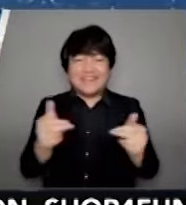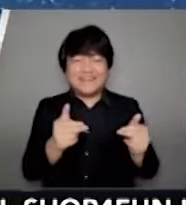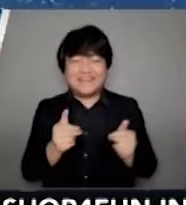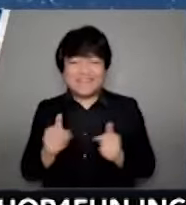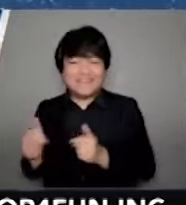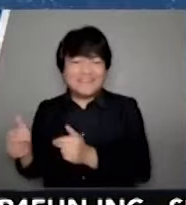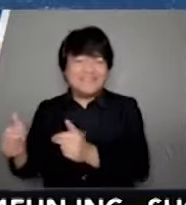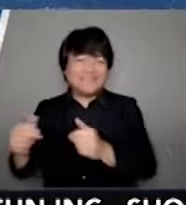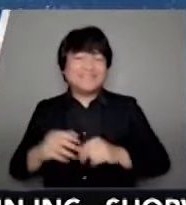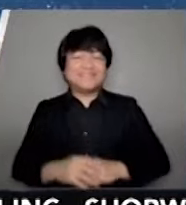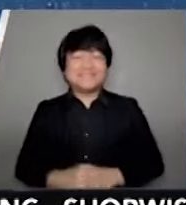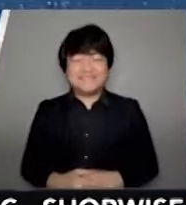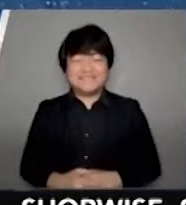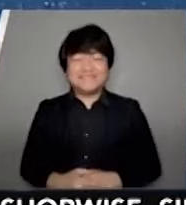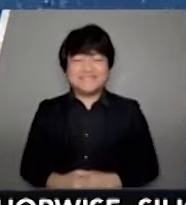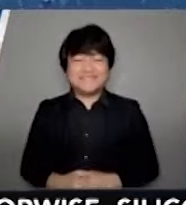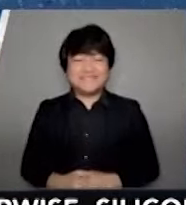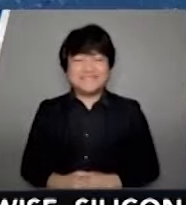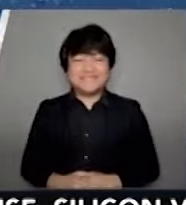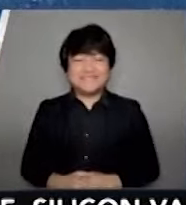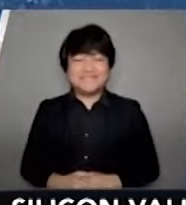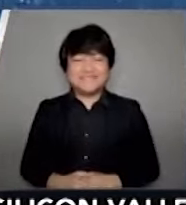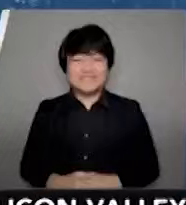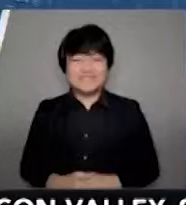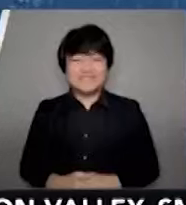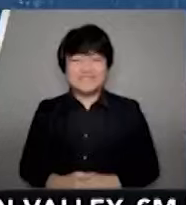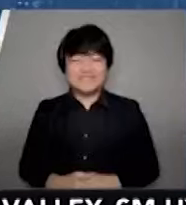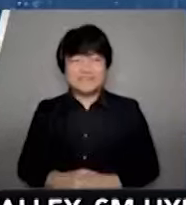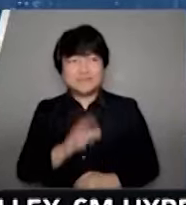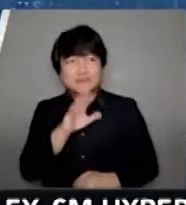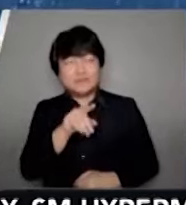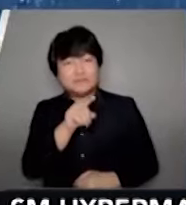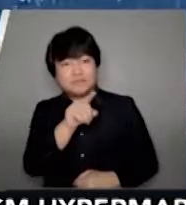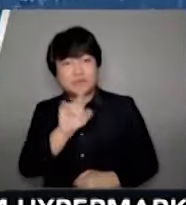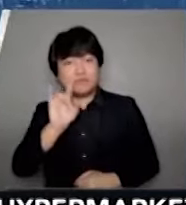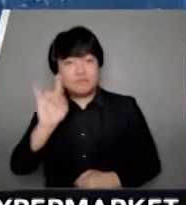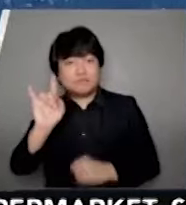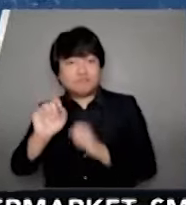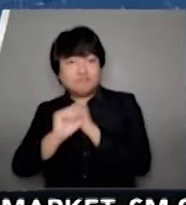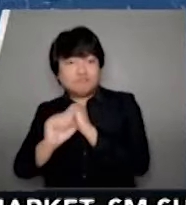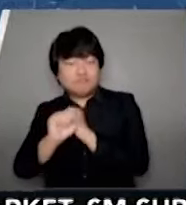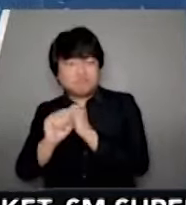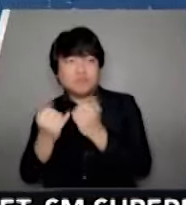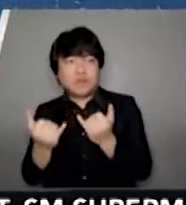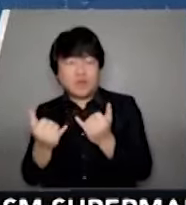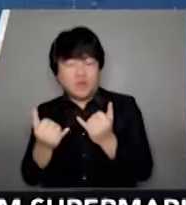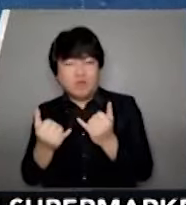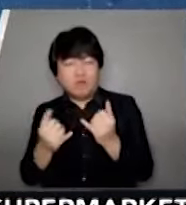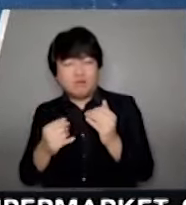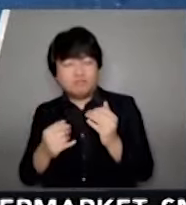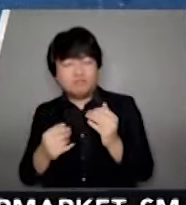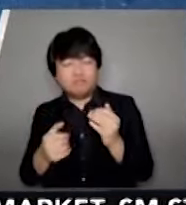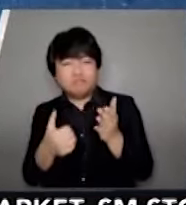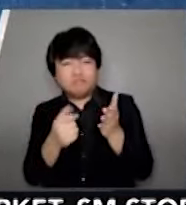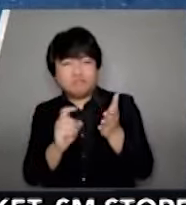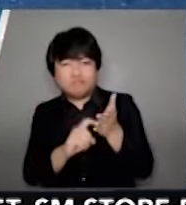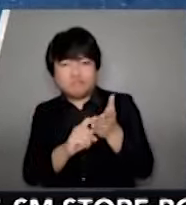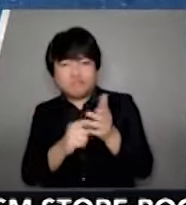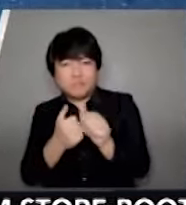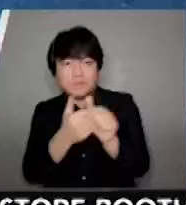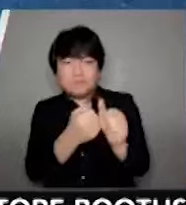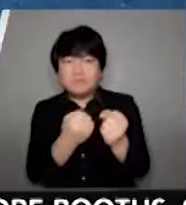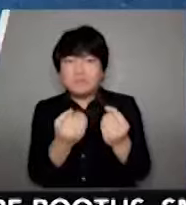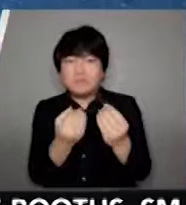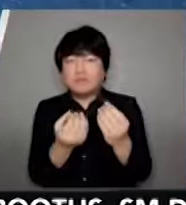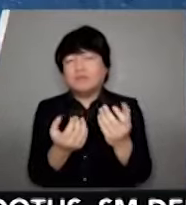Woo! Your social media following grew when you become a finalist. How would you